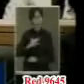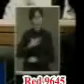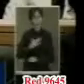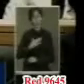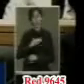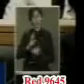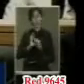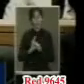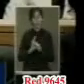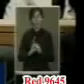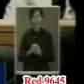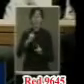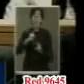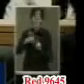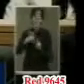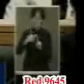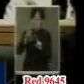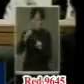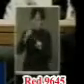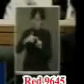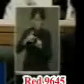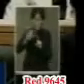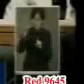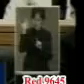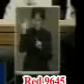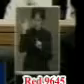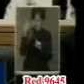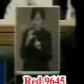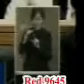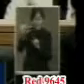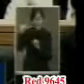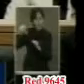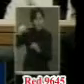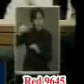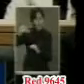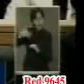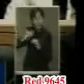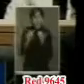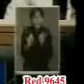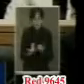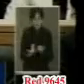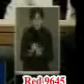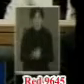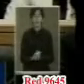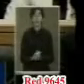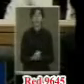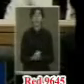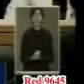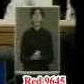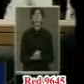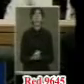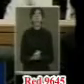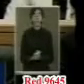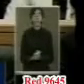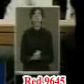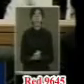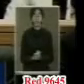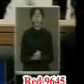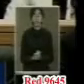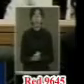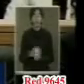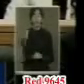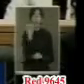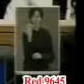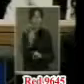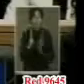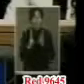ระยะเวลาเมื่อ3เดือนก่อนหน้านี้จนกระทั่งถึงวันนี้ที่ท่านบอกนั้นว่ารายการความ